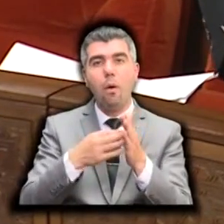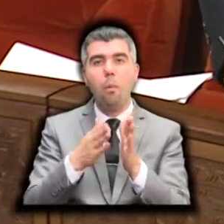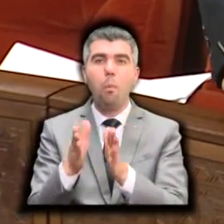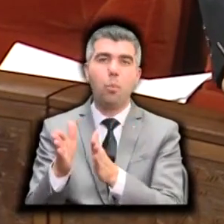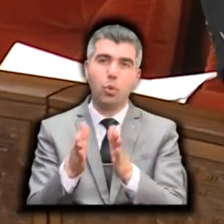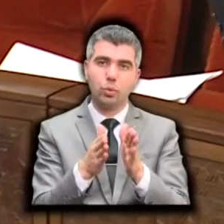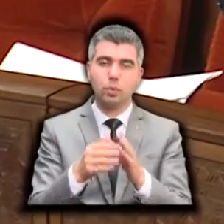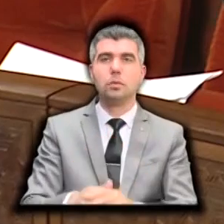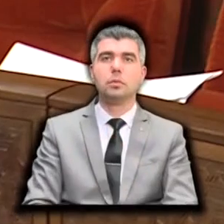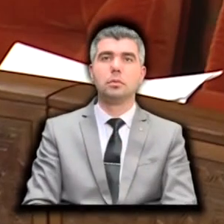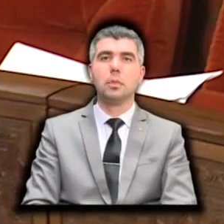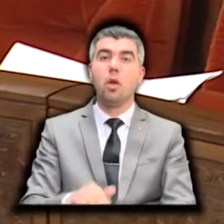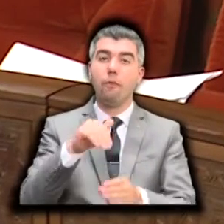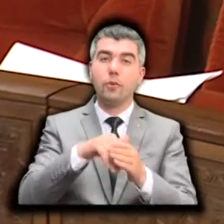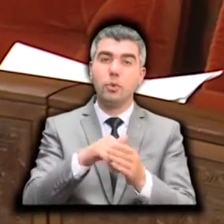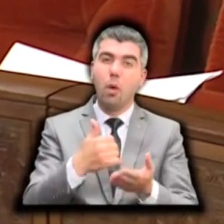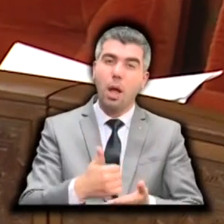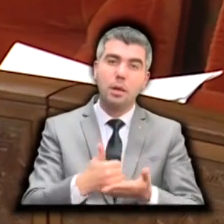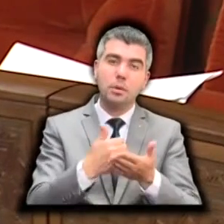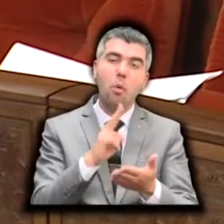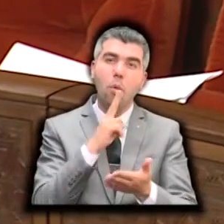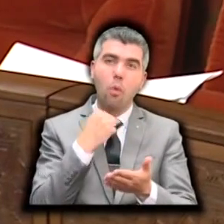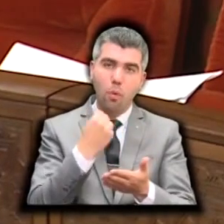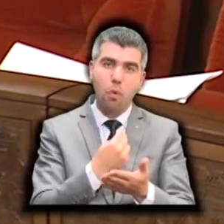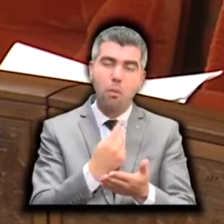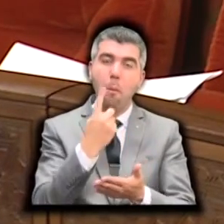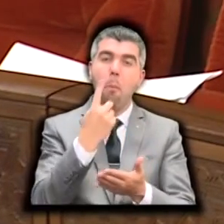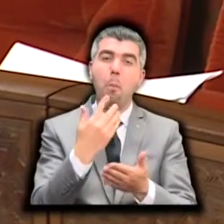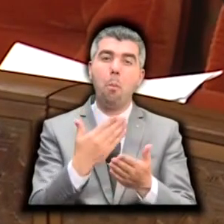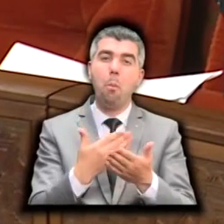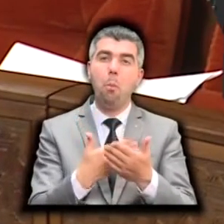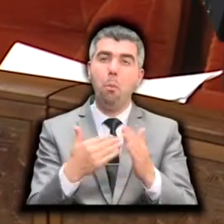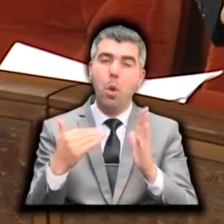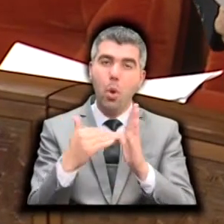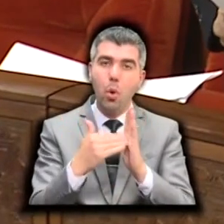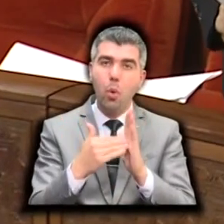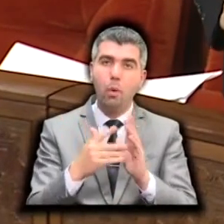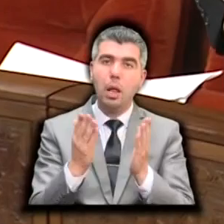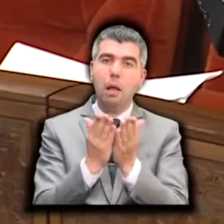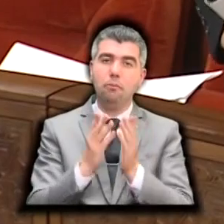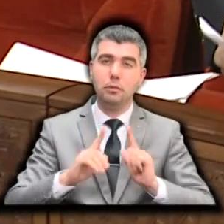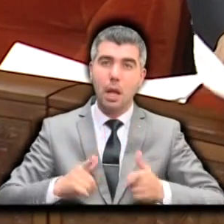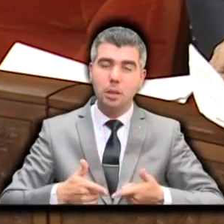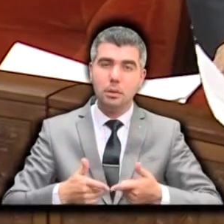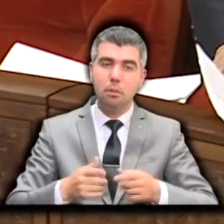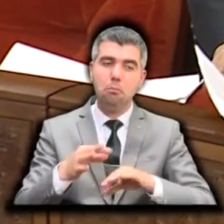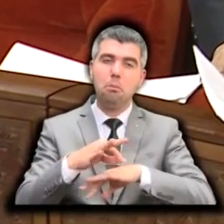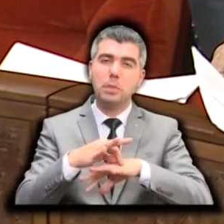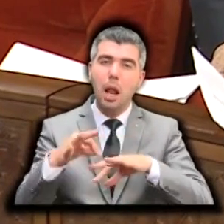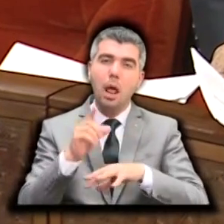منها صندوق المقاصة، منها مليون محفظة، منها تيسير، منها المطلقات